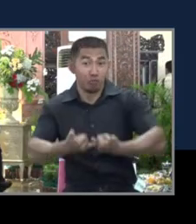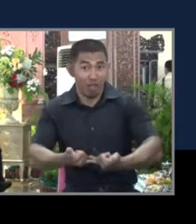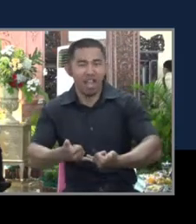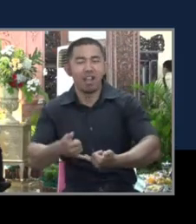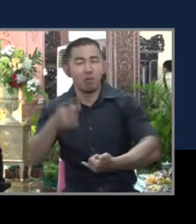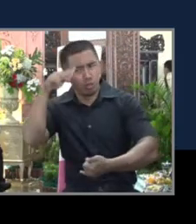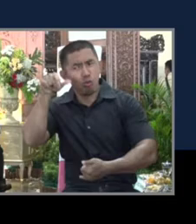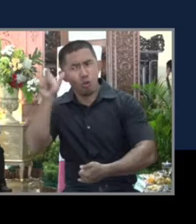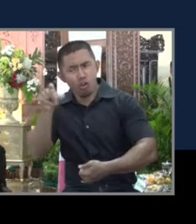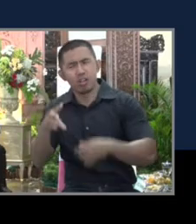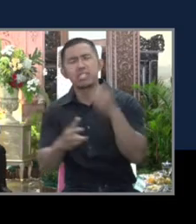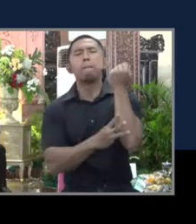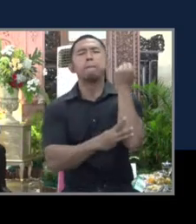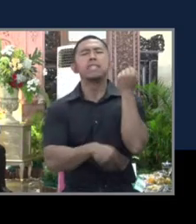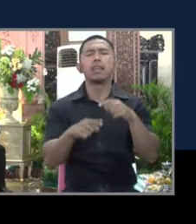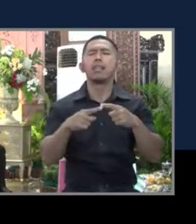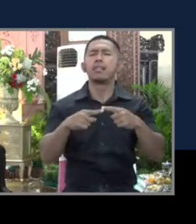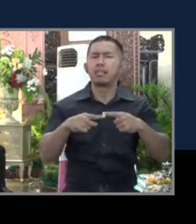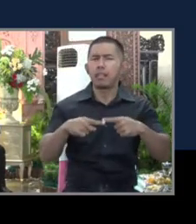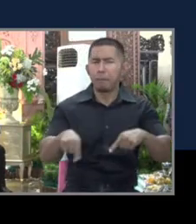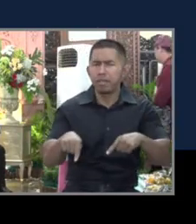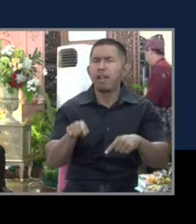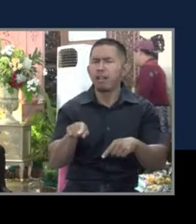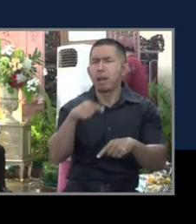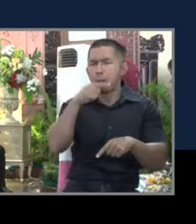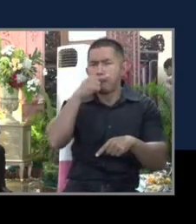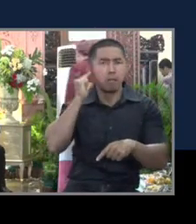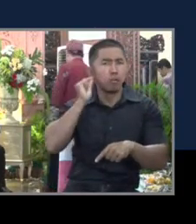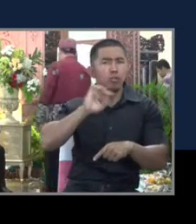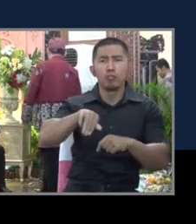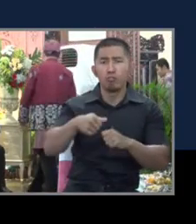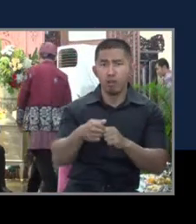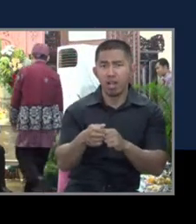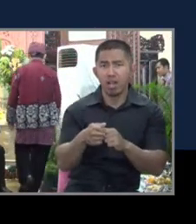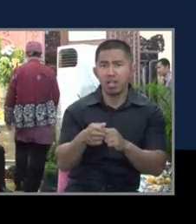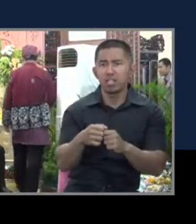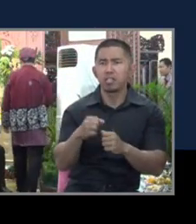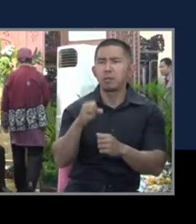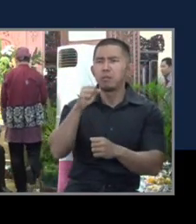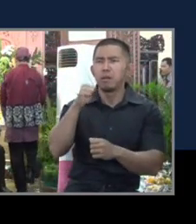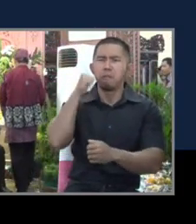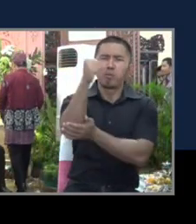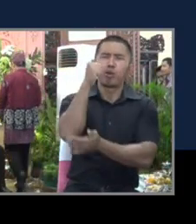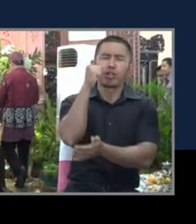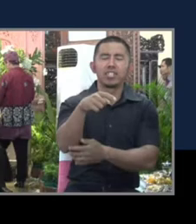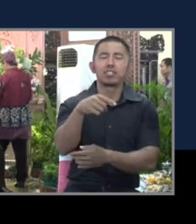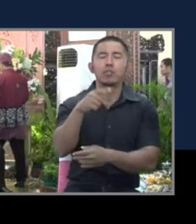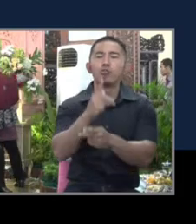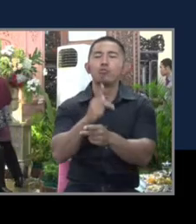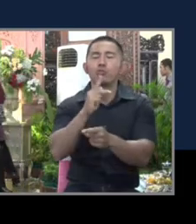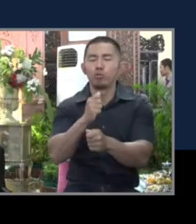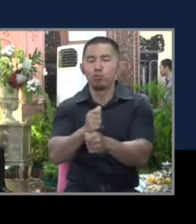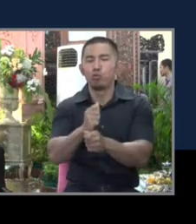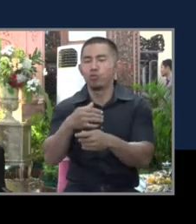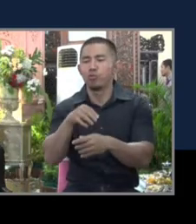Cuma, boleh enggak ya Bapak Ibu, ini protes guru sudah banyak.